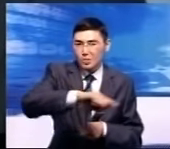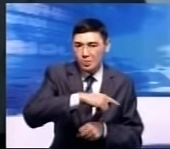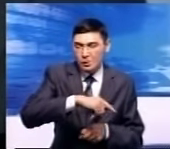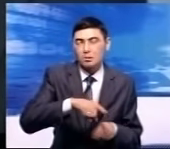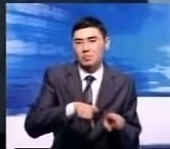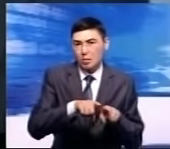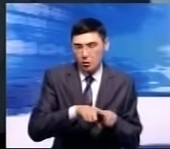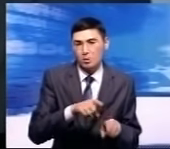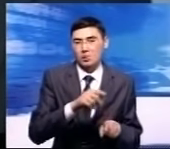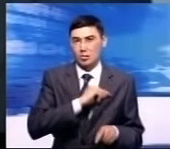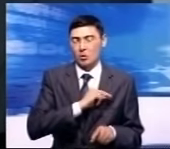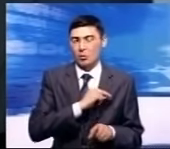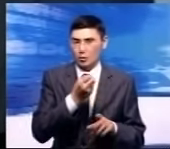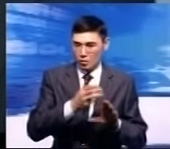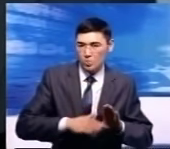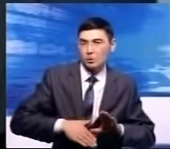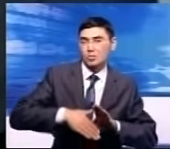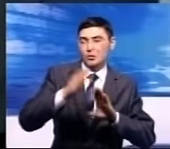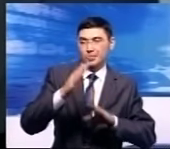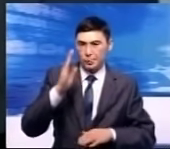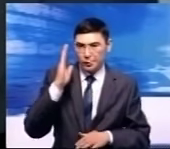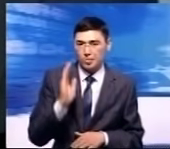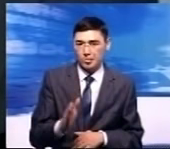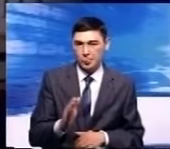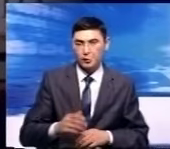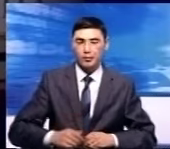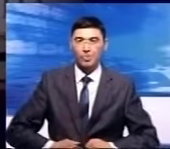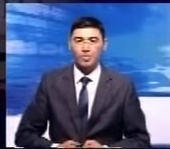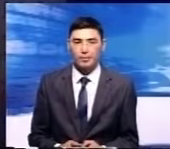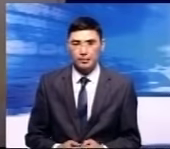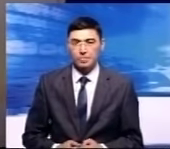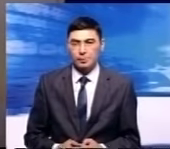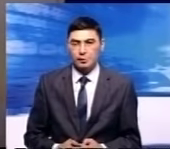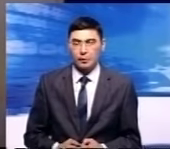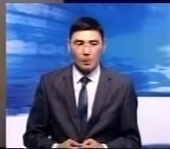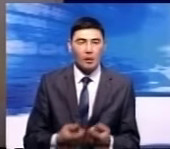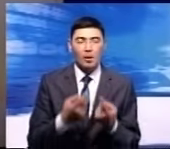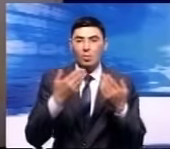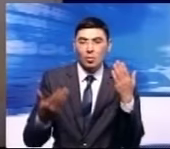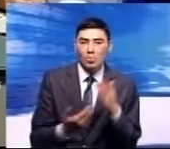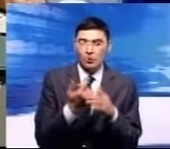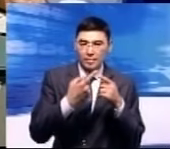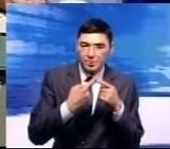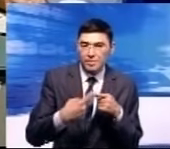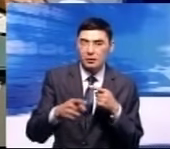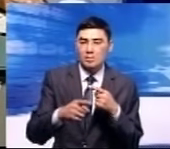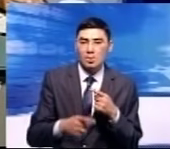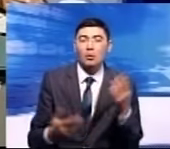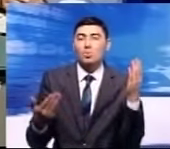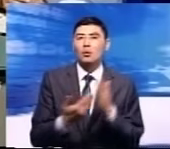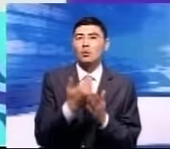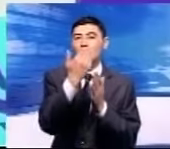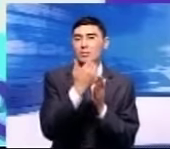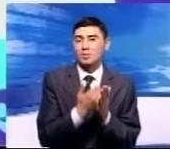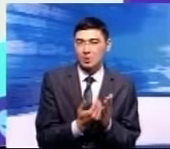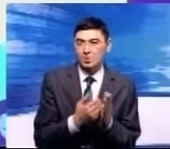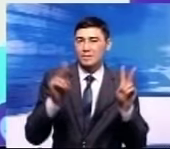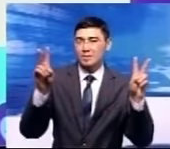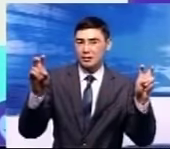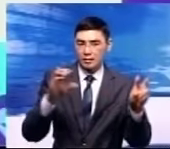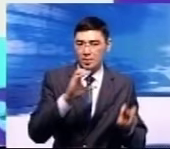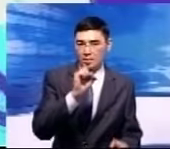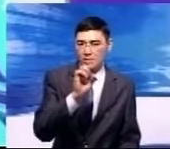наших сотрудников и повышения контента, производимого нашим телеканалом. В новом сезоне телезрителям были представлены новые проекты: интеллектуальная